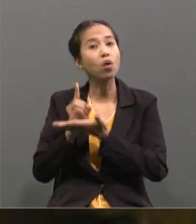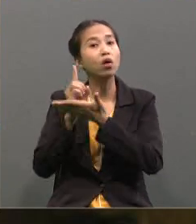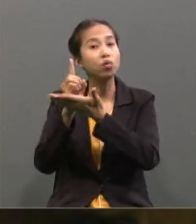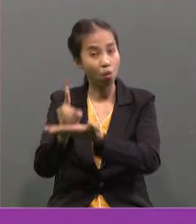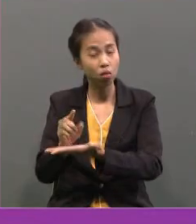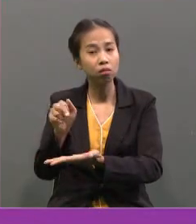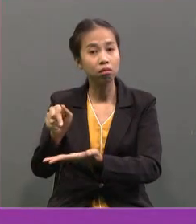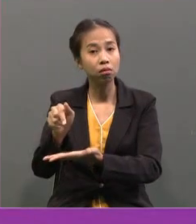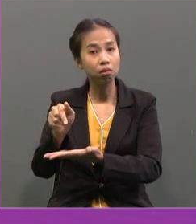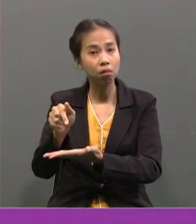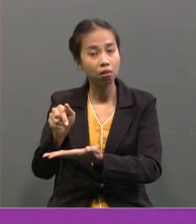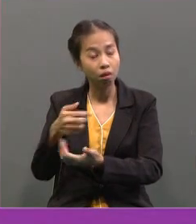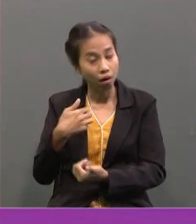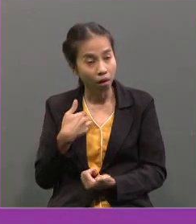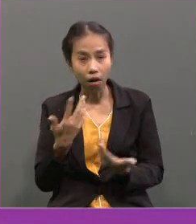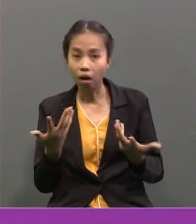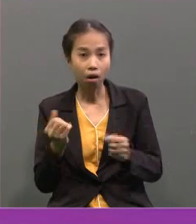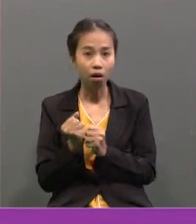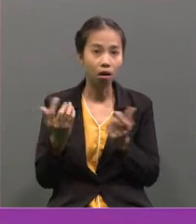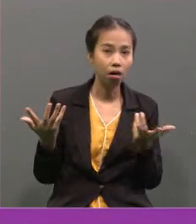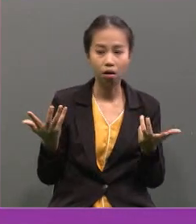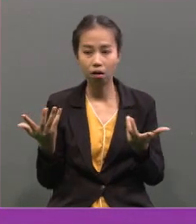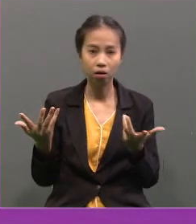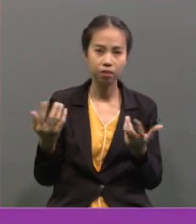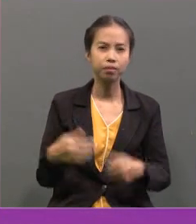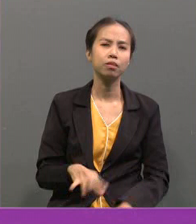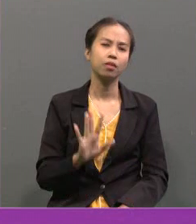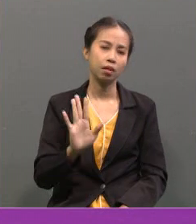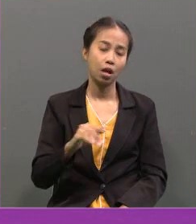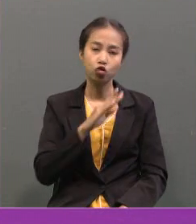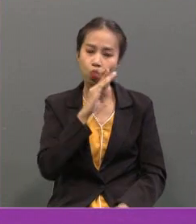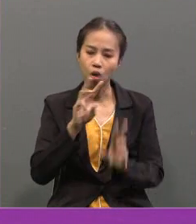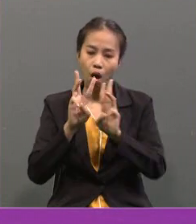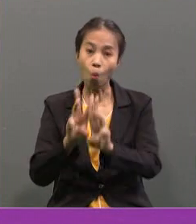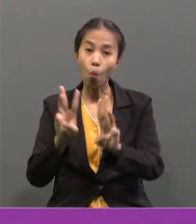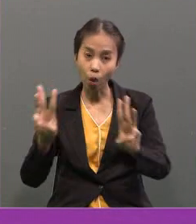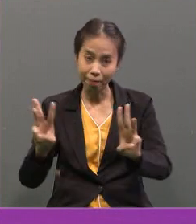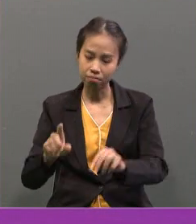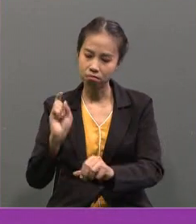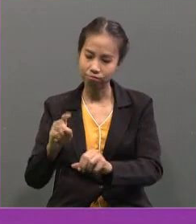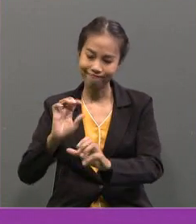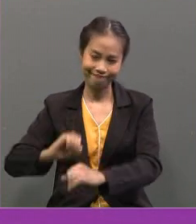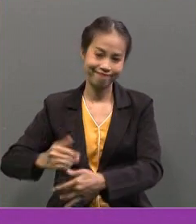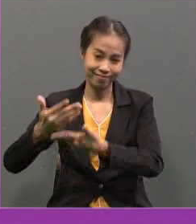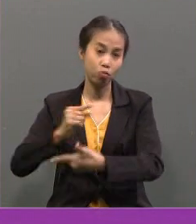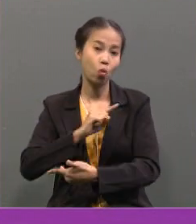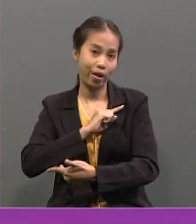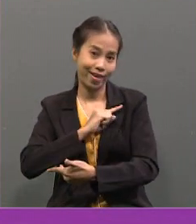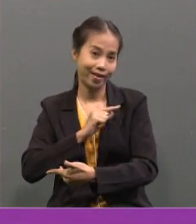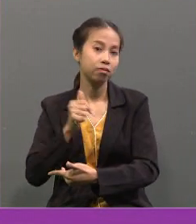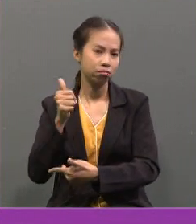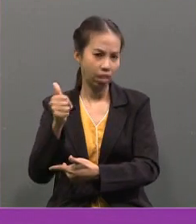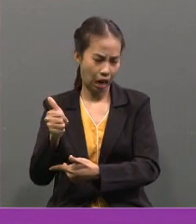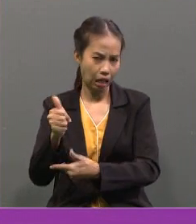ให้คุณผู้ชมไปลอยกระทงออนไลน์นี่ยังไงอ่ะอันนั้นคือลอยกระทงออนไลน์อันนี้มันเป็นลักษณะของเว็บไซต์ต่างๆของว่าจะเป็นกระทรวง